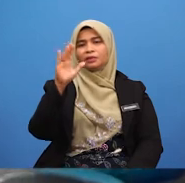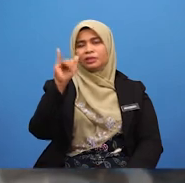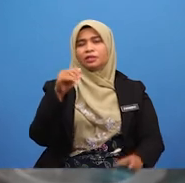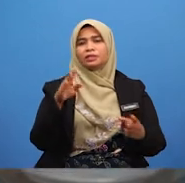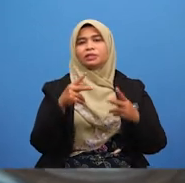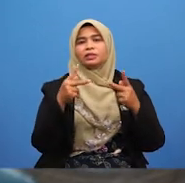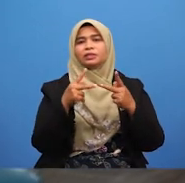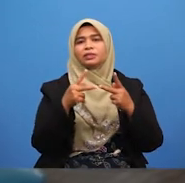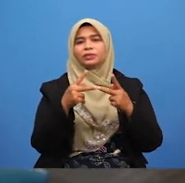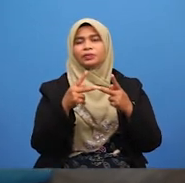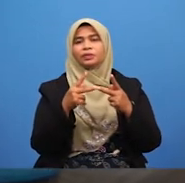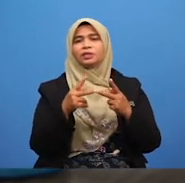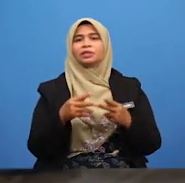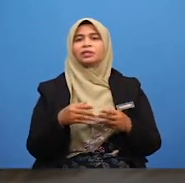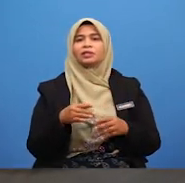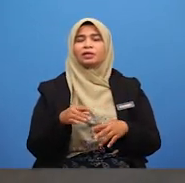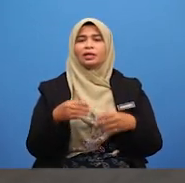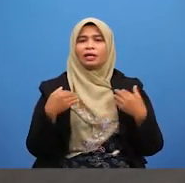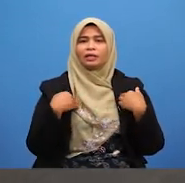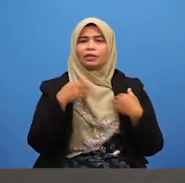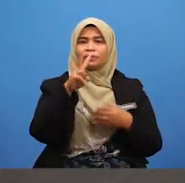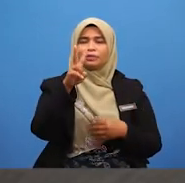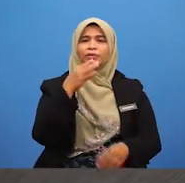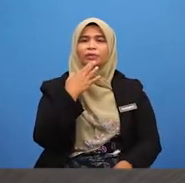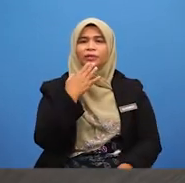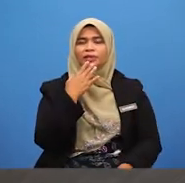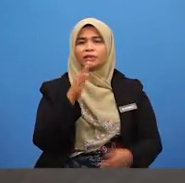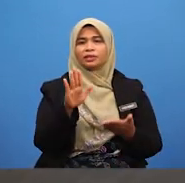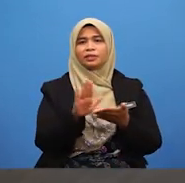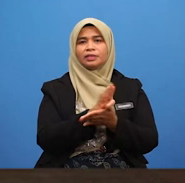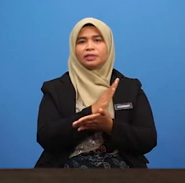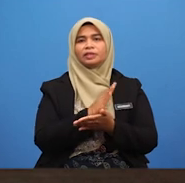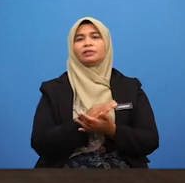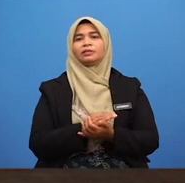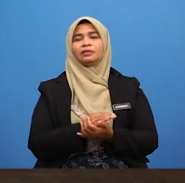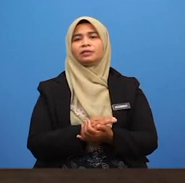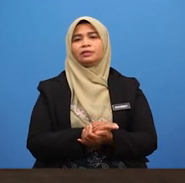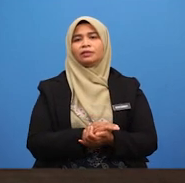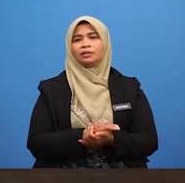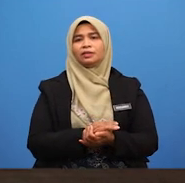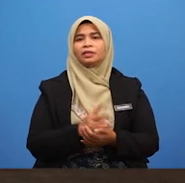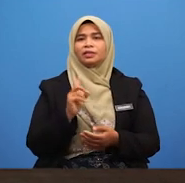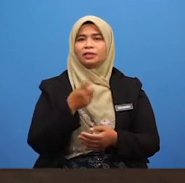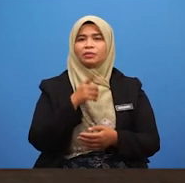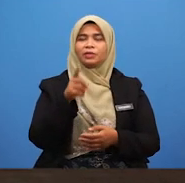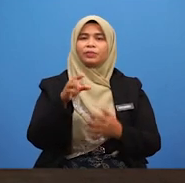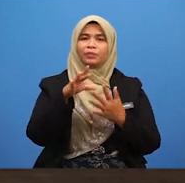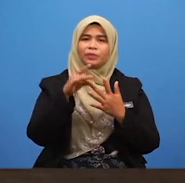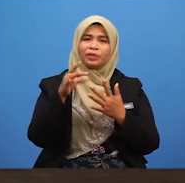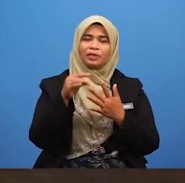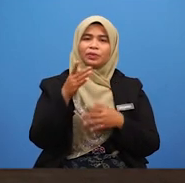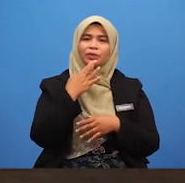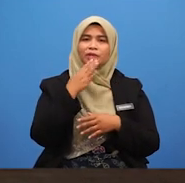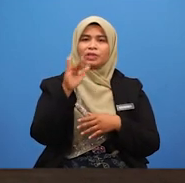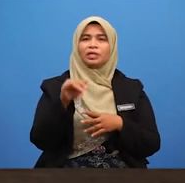cikgu ada letak dua warna kertas karbon dan kita perlu memilih warna